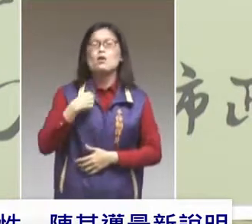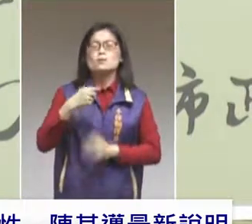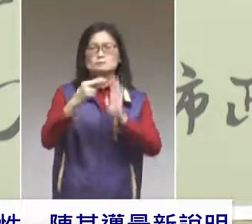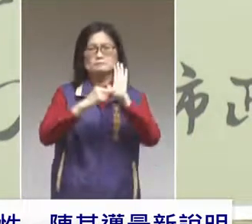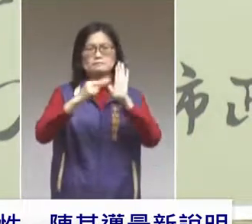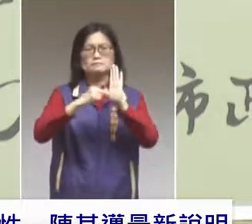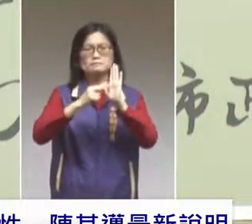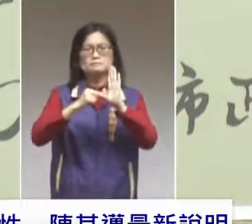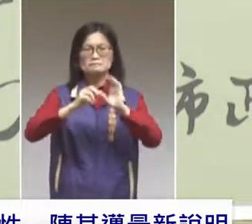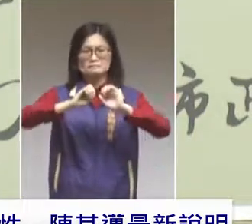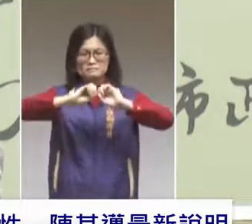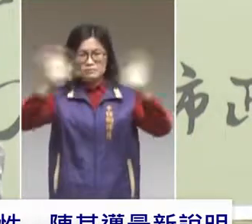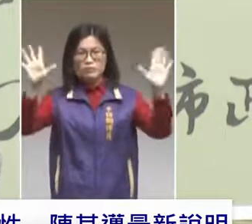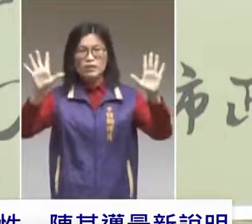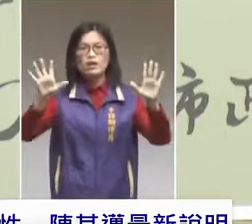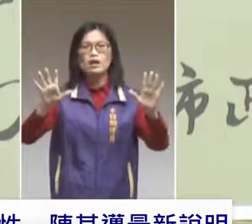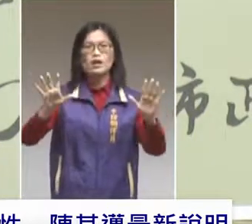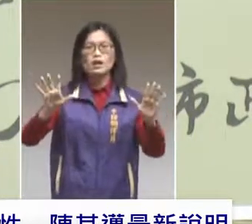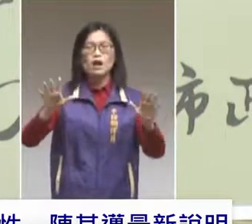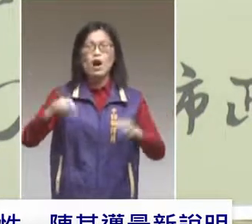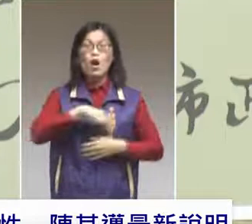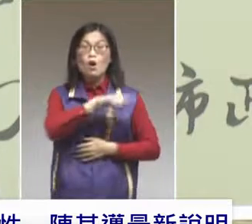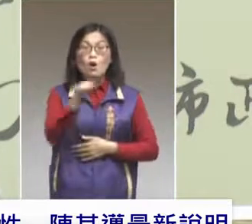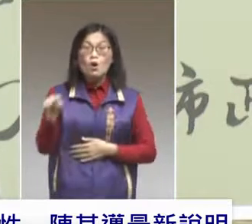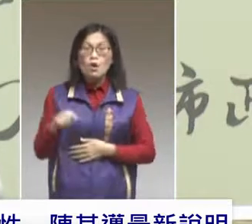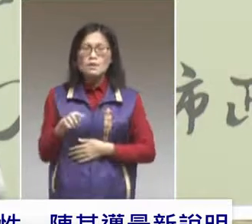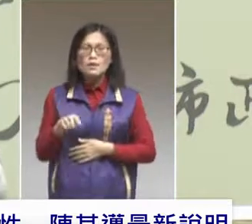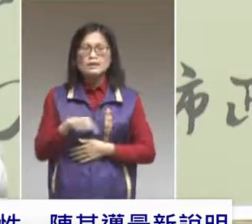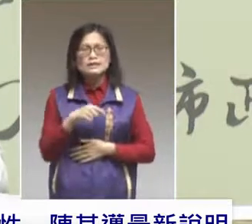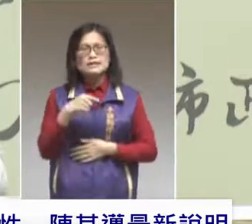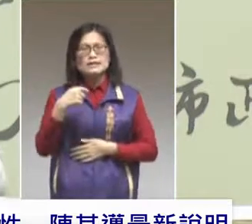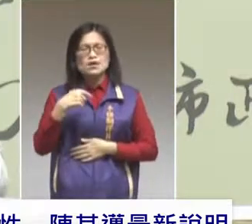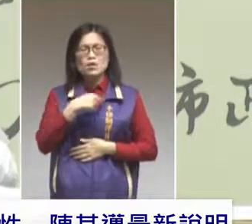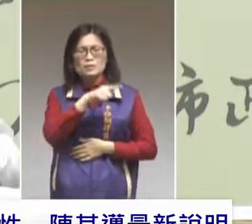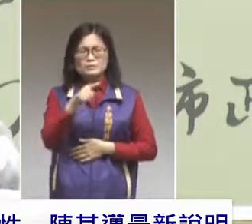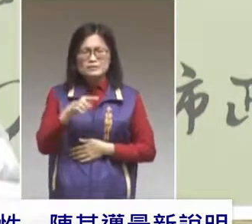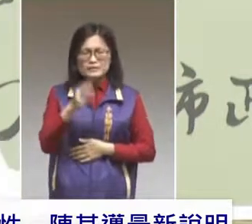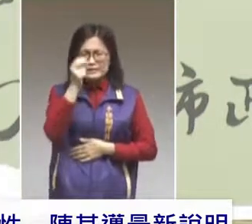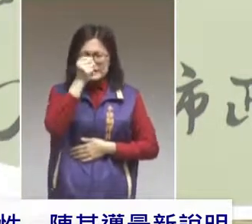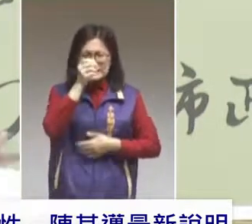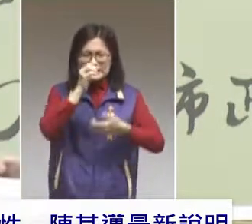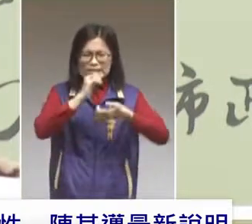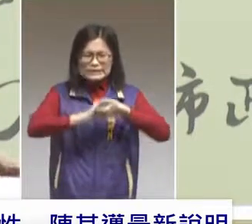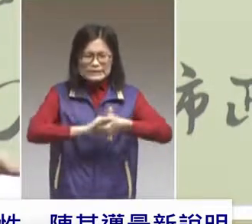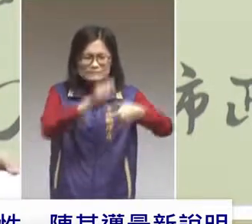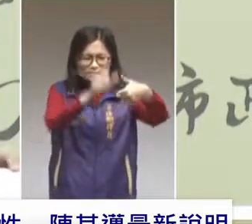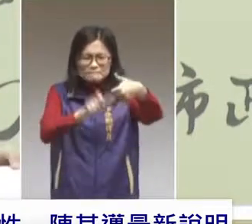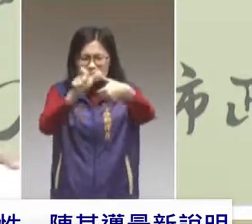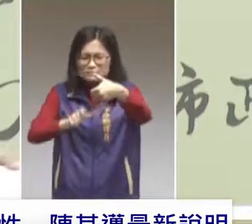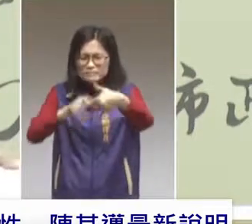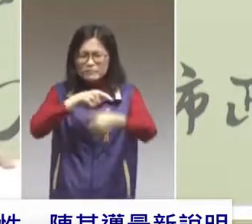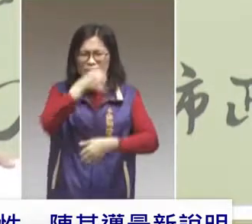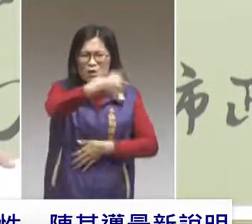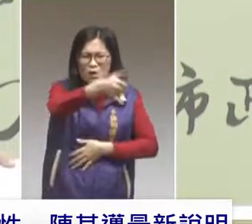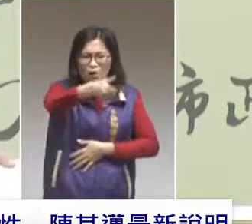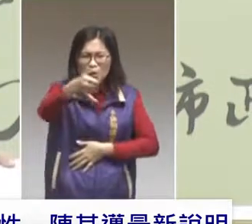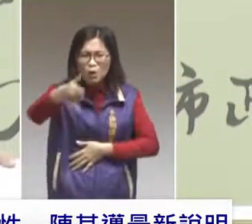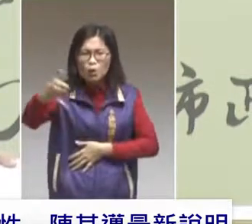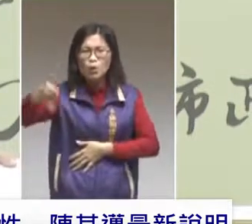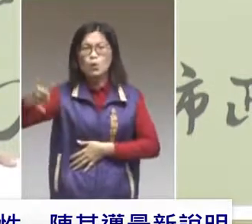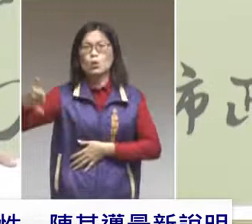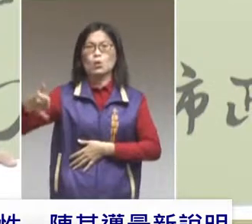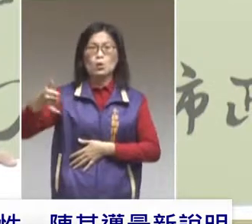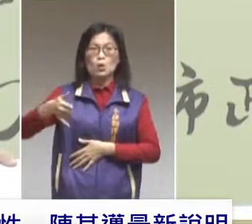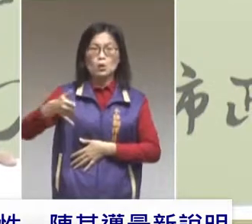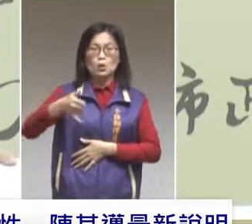进行管制。好，所以这一点也跟大家做说明。那我们 一方面在一些特定